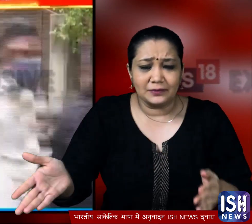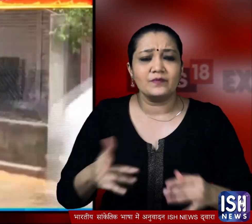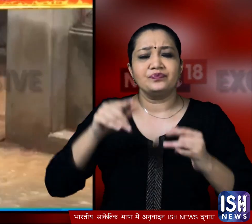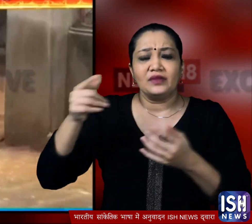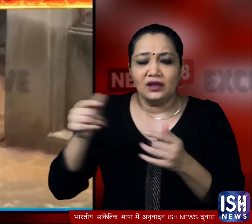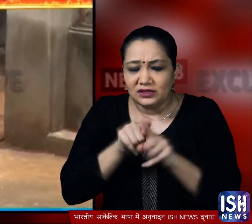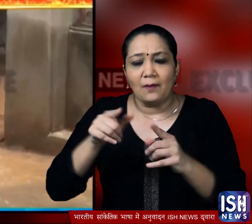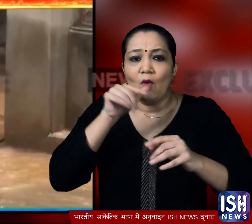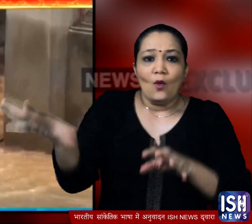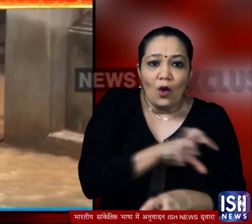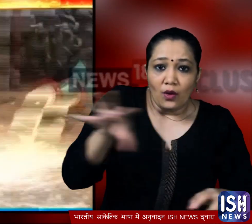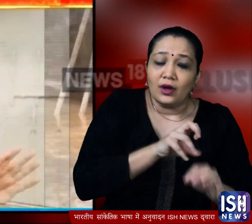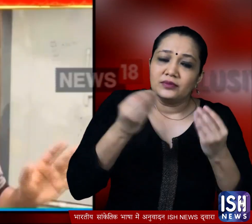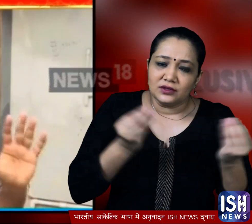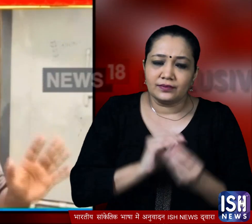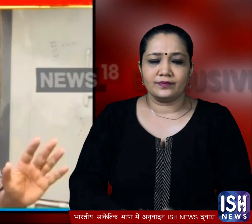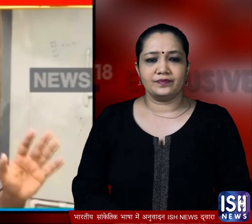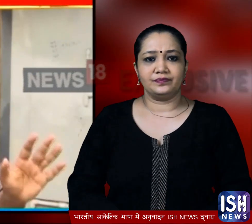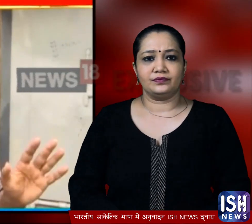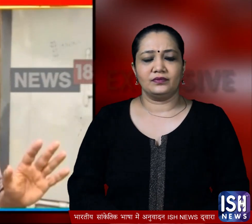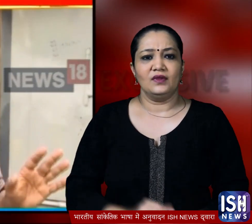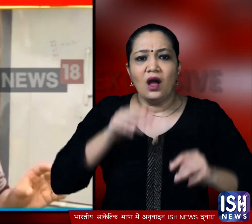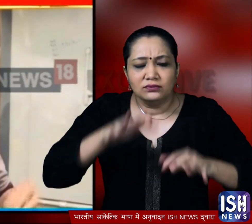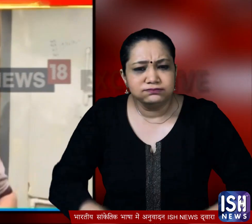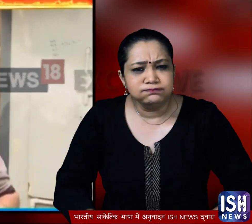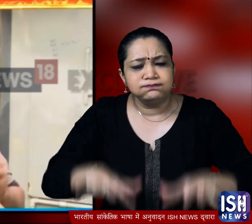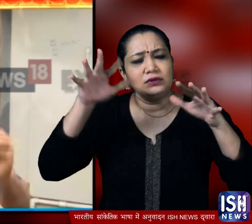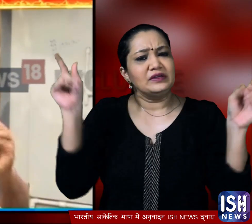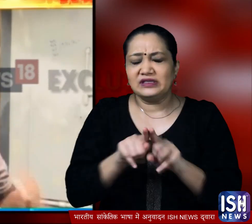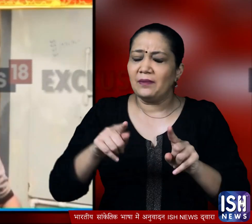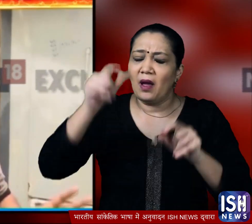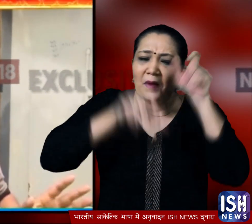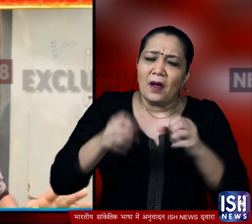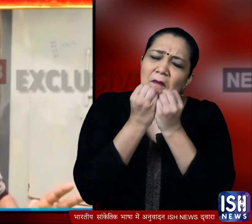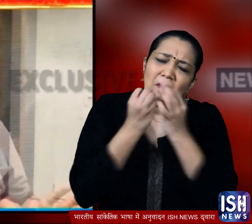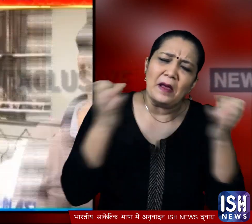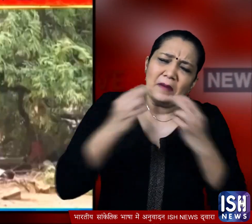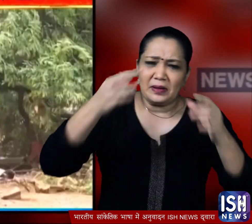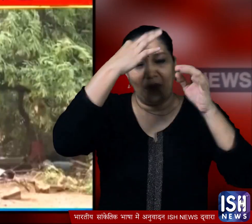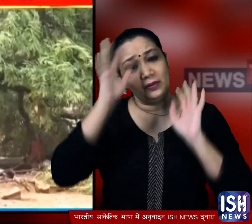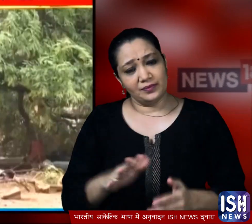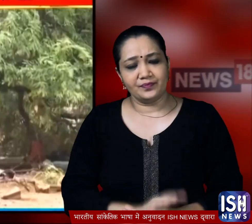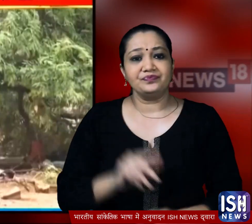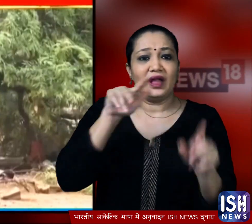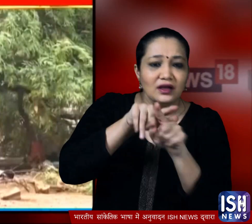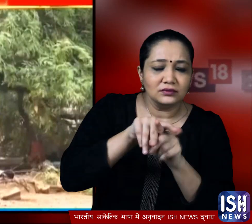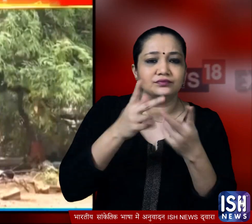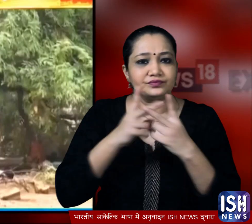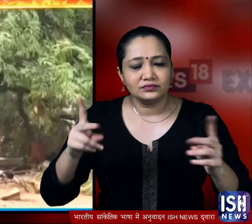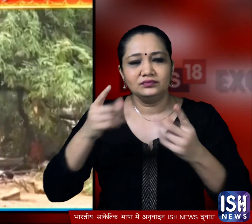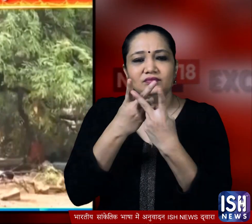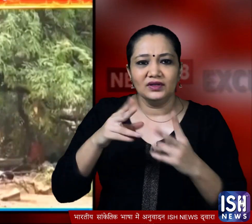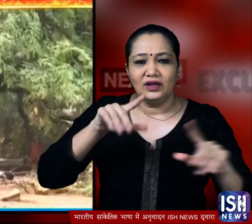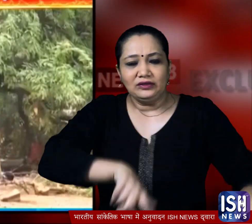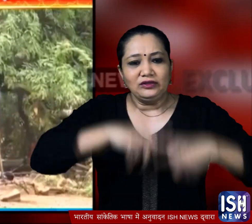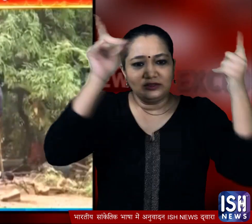पानी निकालने के लिए पंप का सहारा लेना पड़ा। बाढ़ जो आते हैं हर साल, इससे बहुत लोगों का नुकसान होता है। वहीं नगर निगम के कर्मचारी जहां